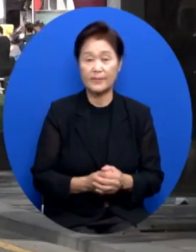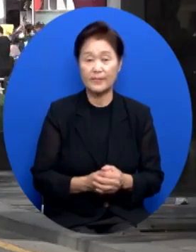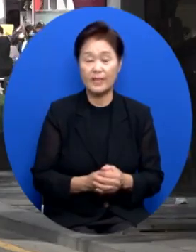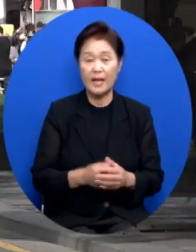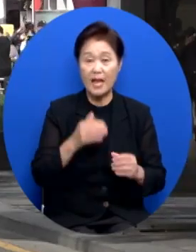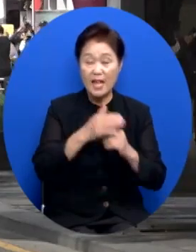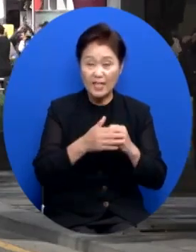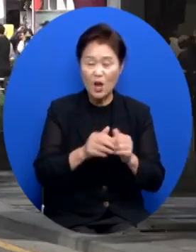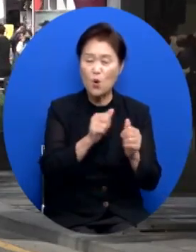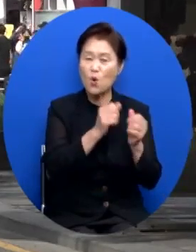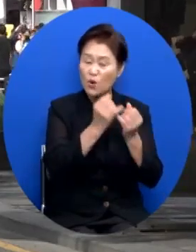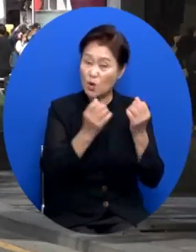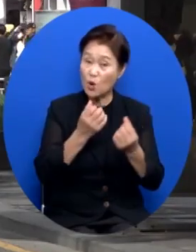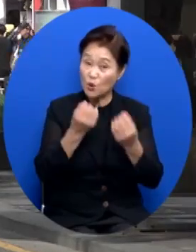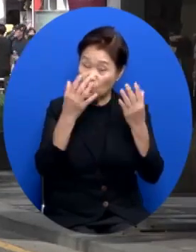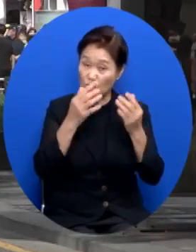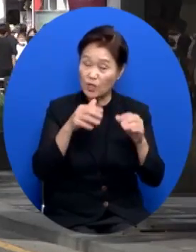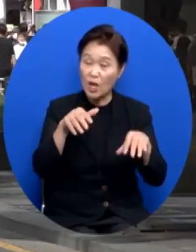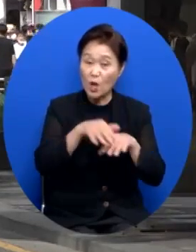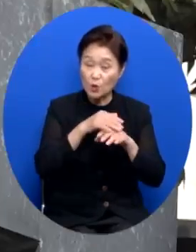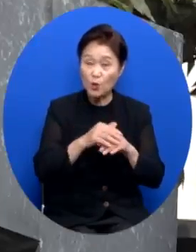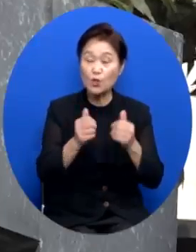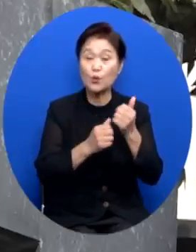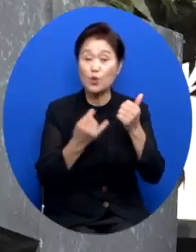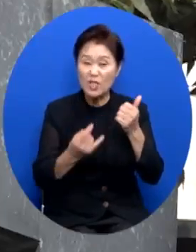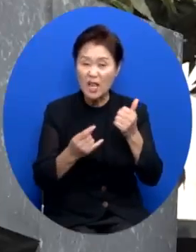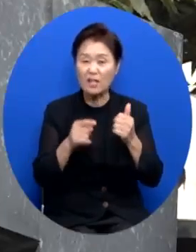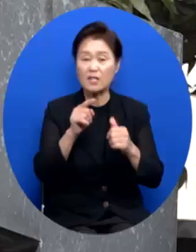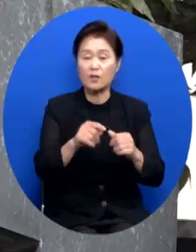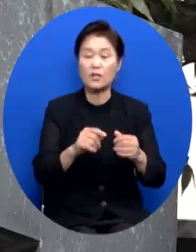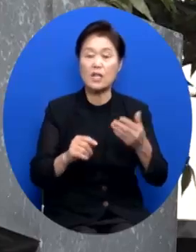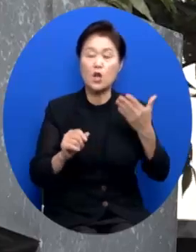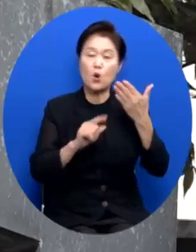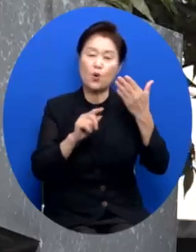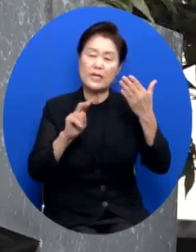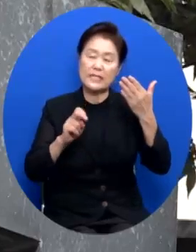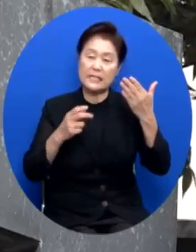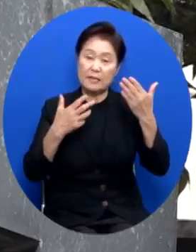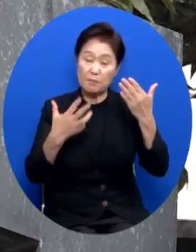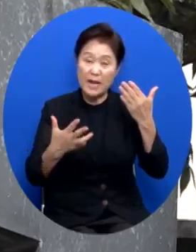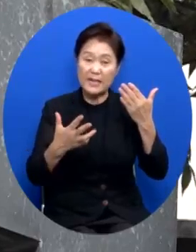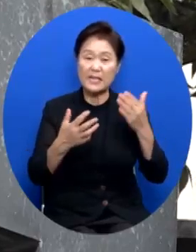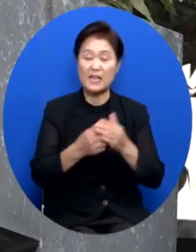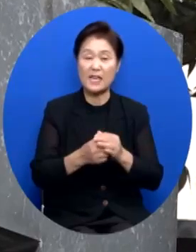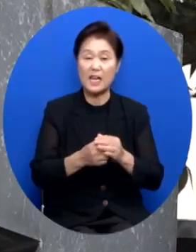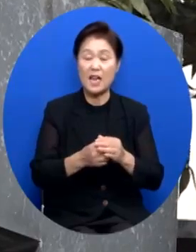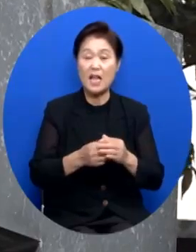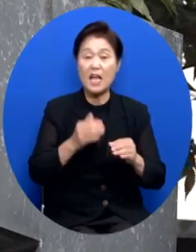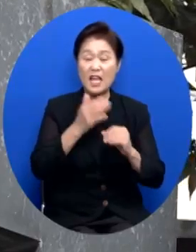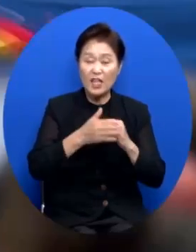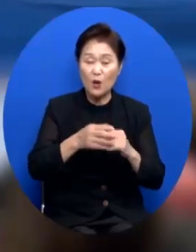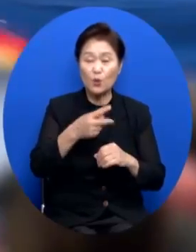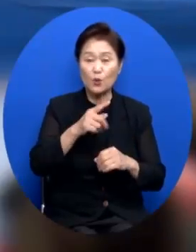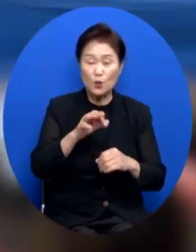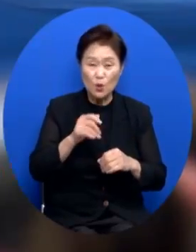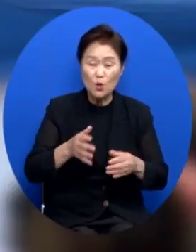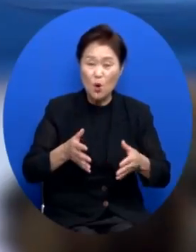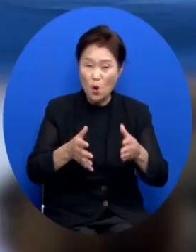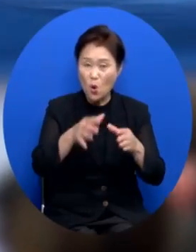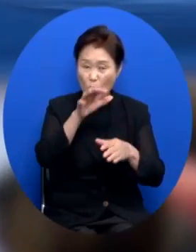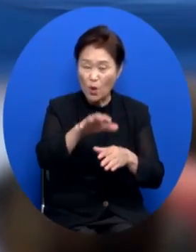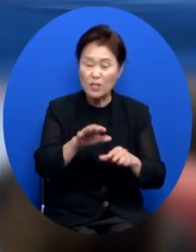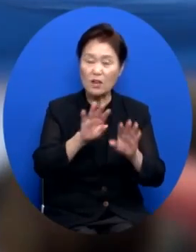대구 퀴어 문화축제 조직위원회는 대구 퀴어 행사를 오는 28일 대구 도심인 중구 동성로 대중교통 전용지구에서